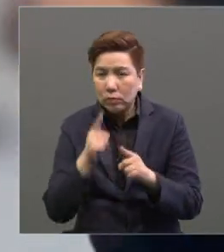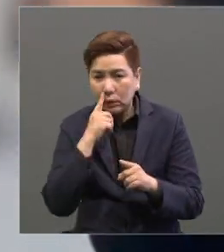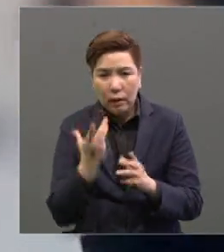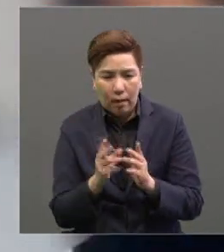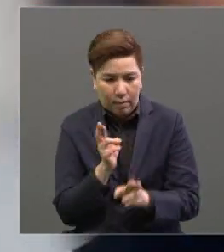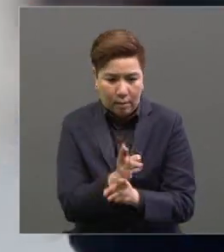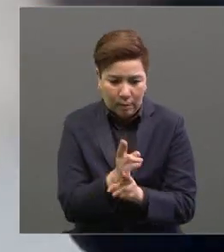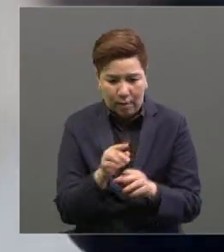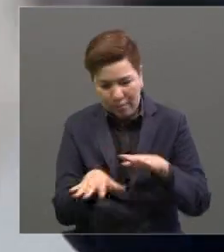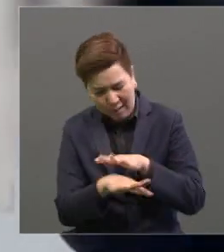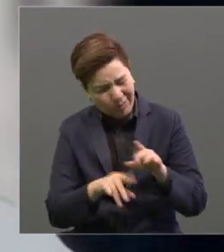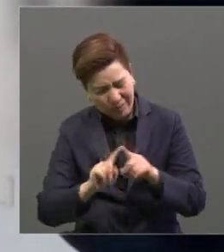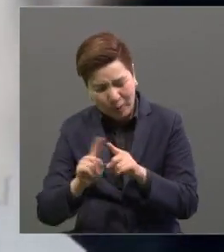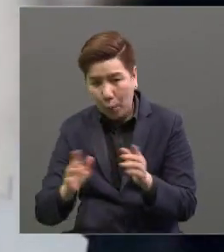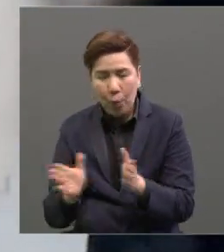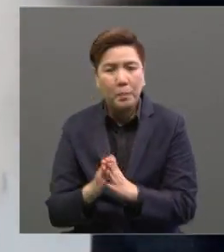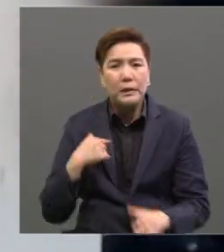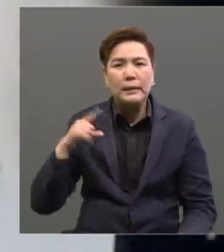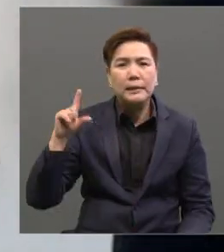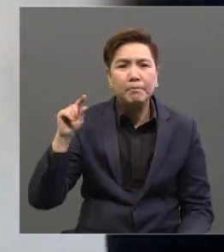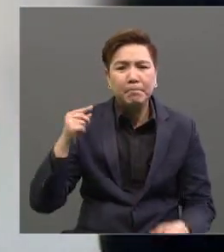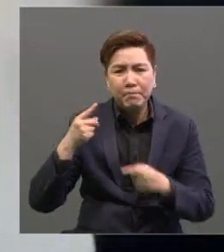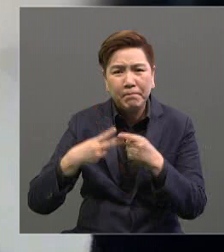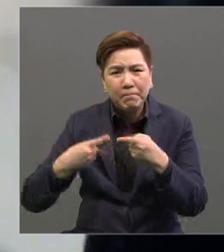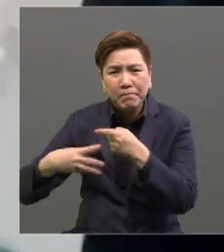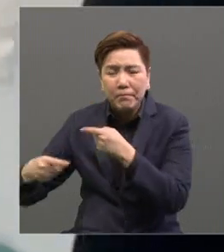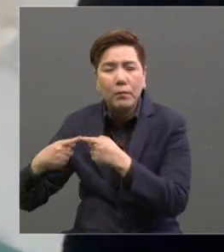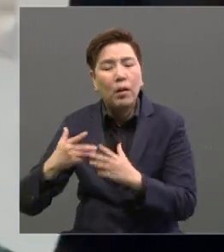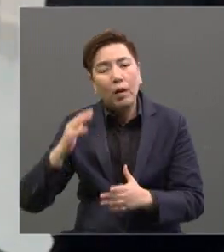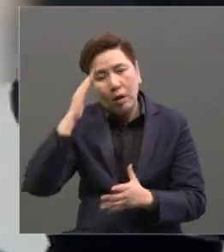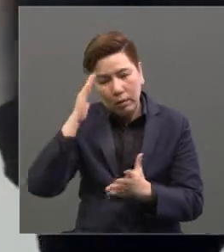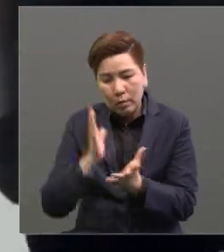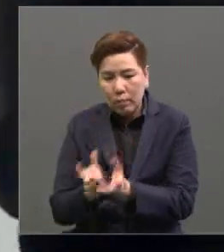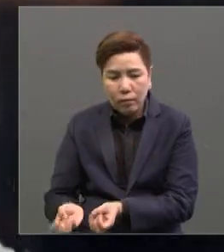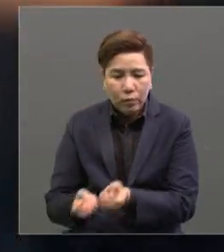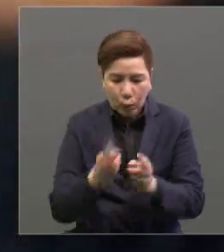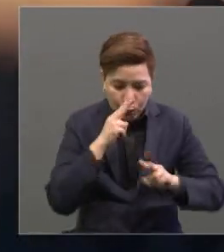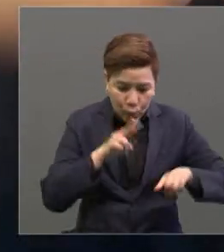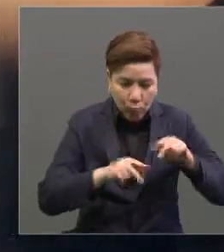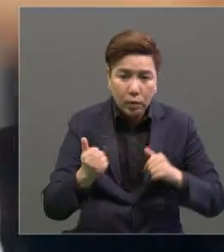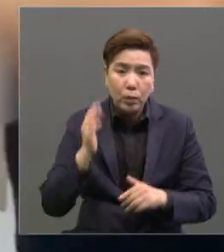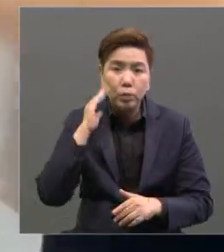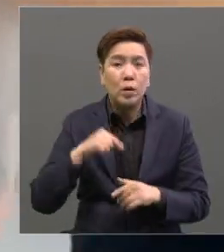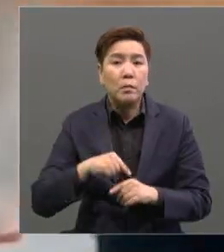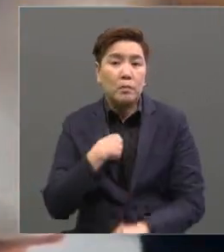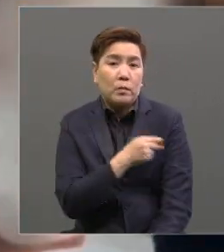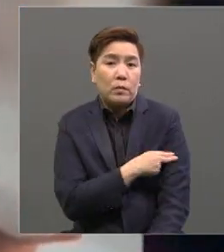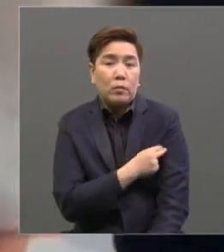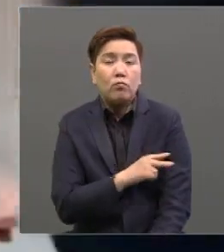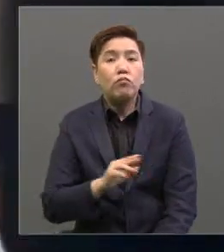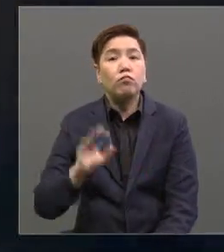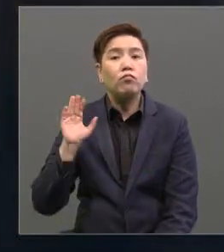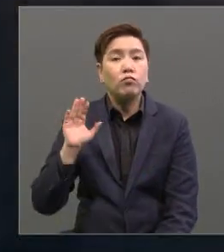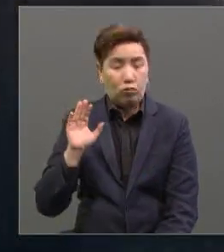ที่ใช้ในการรักษาและพยานหลักฐานอื่นๆอีก 20รายการทั้งหมดนี้ก็ส่งพนักงานสอบสวนไปผู้ต้องหาเหงียนดังเทียนเนี่ยเค้าก็รับ